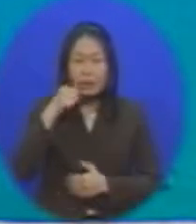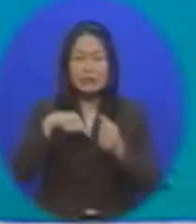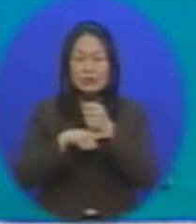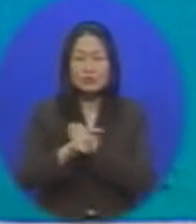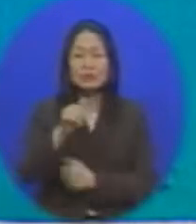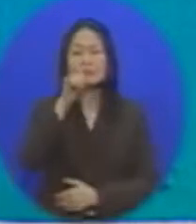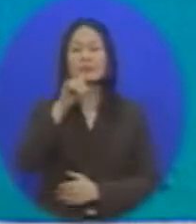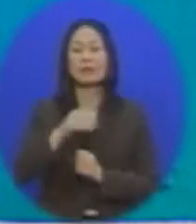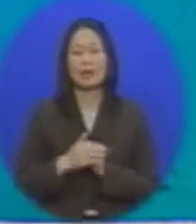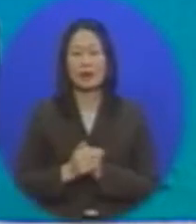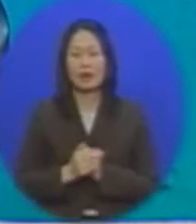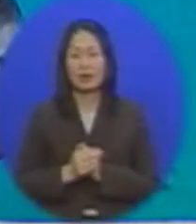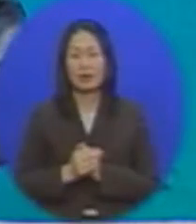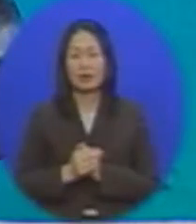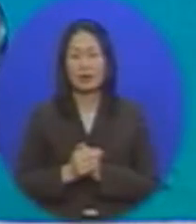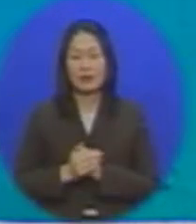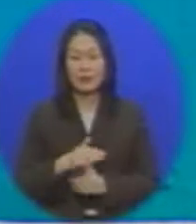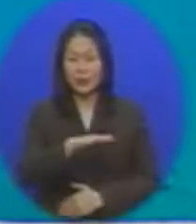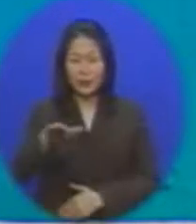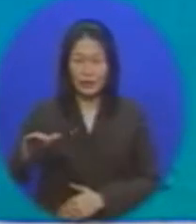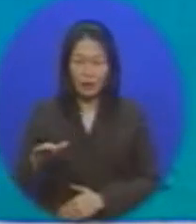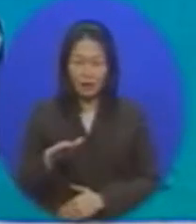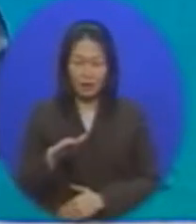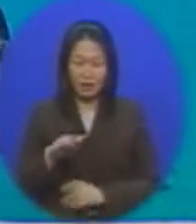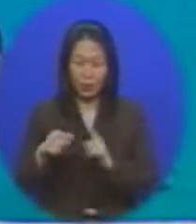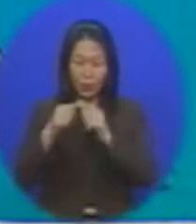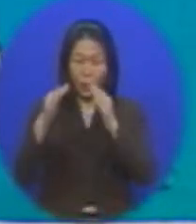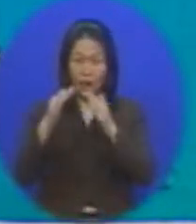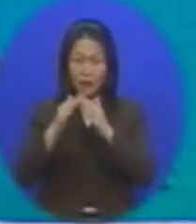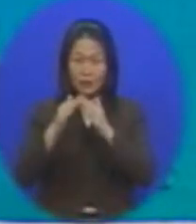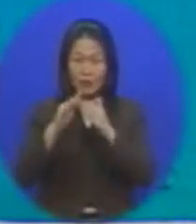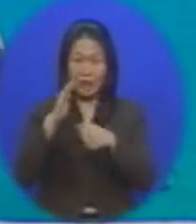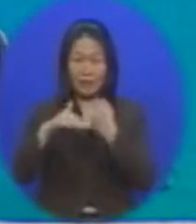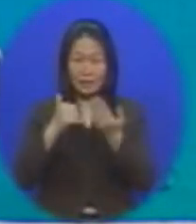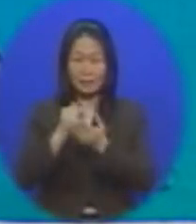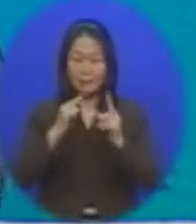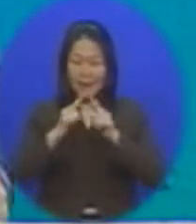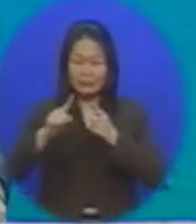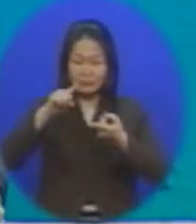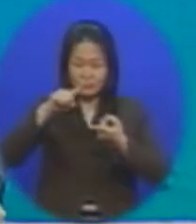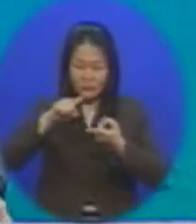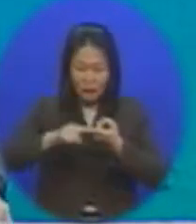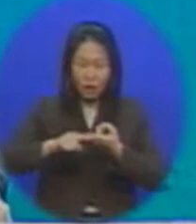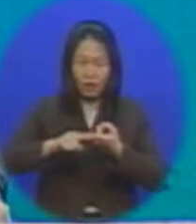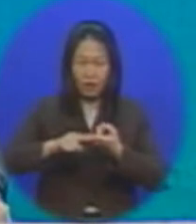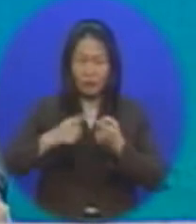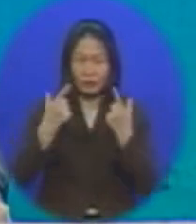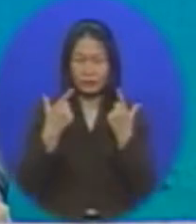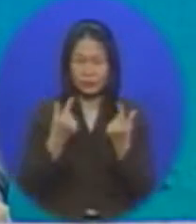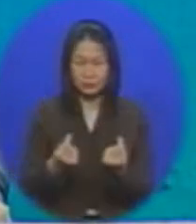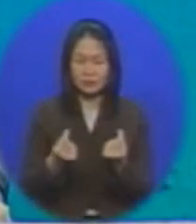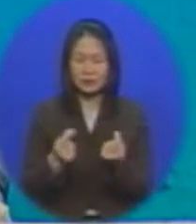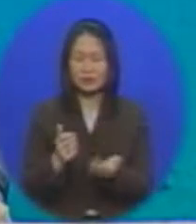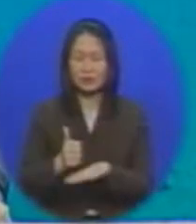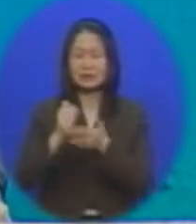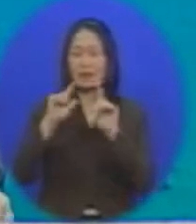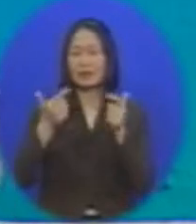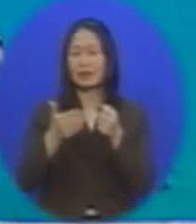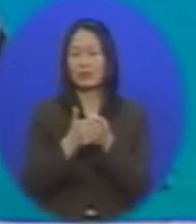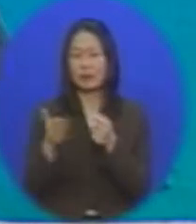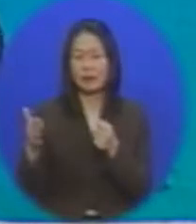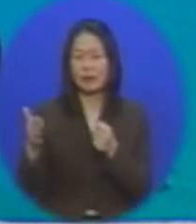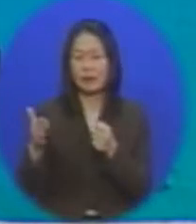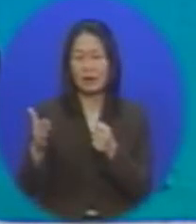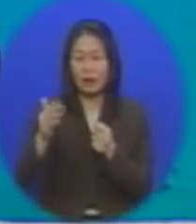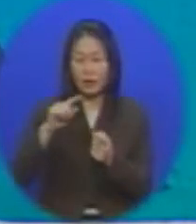있습니다 우리가 교회를 하나님의 말씀처럼 섬기지 않기 때문입니다 교회